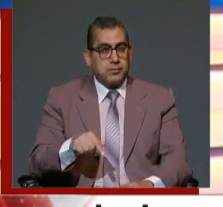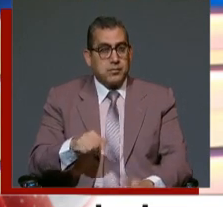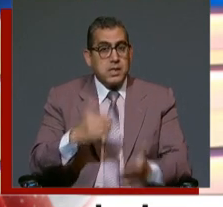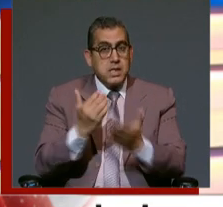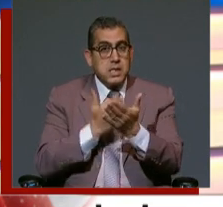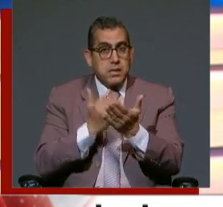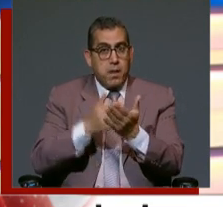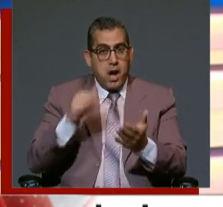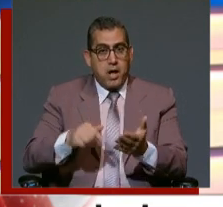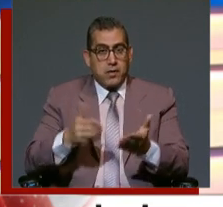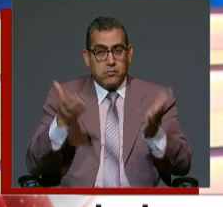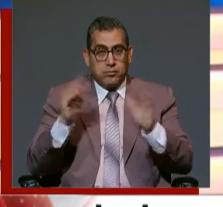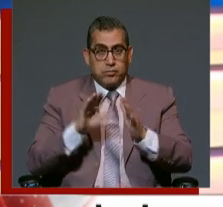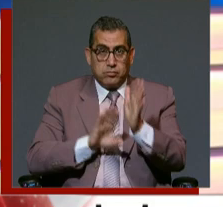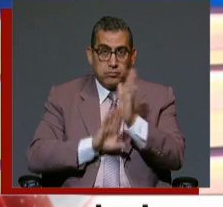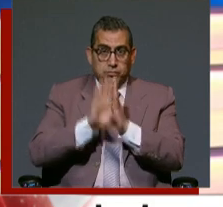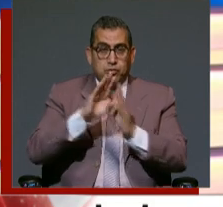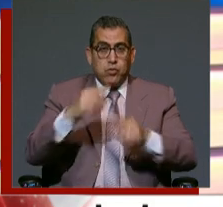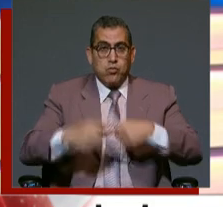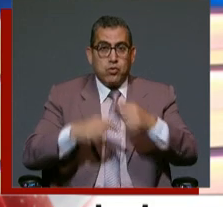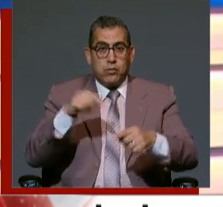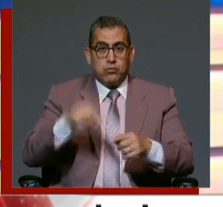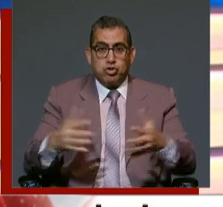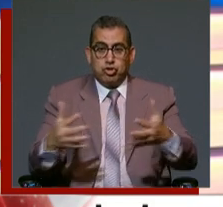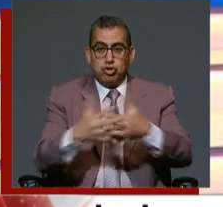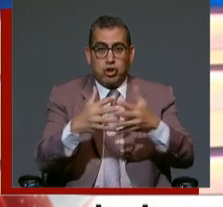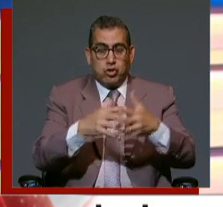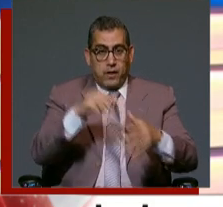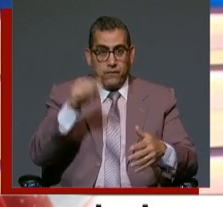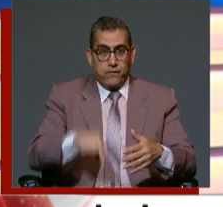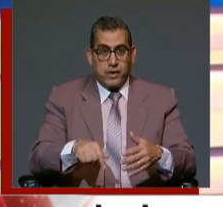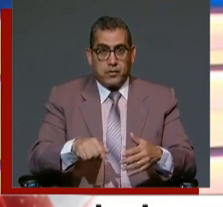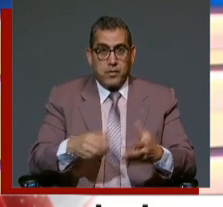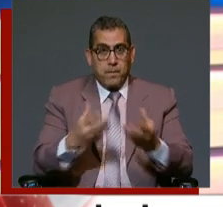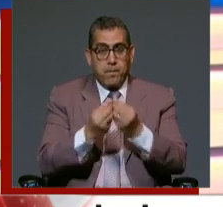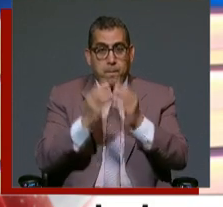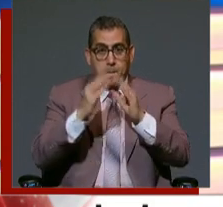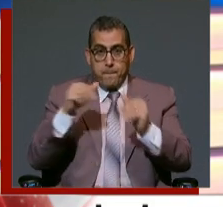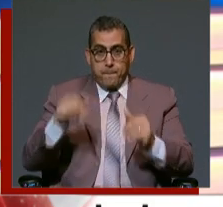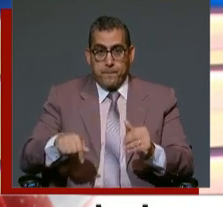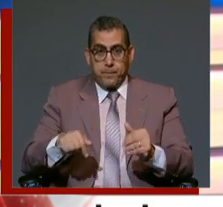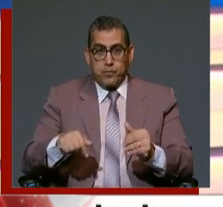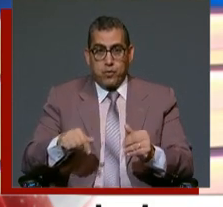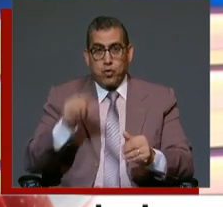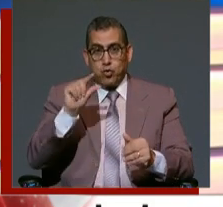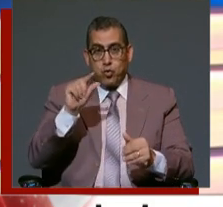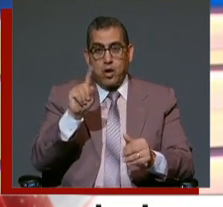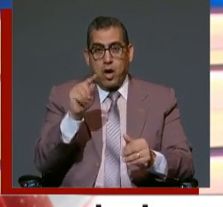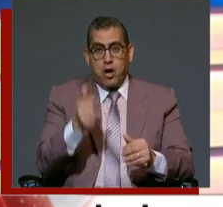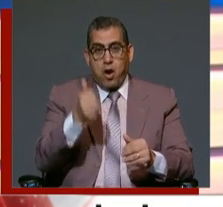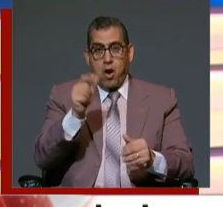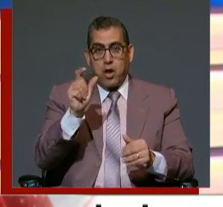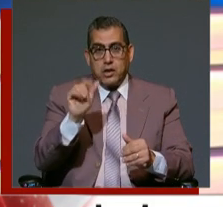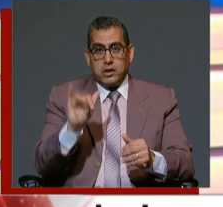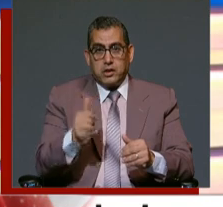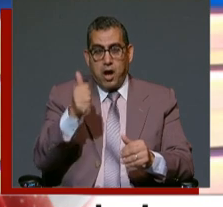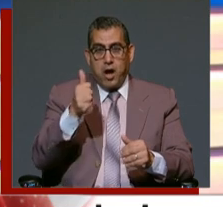الاستثمار والتنمية المستدامة، شاركت فيها من مصر دكتورة رانيا